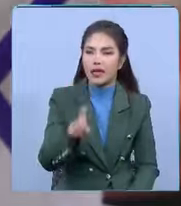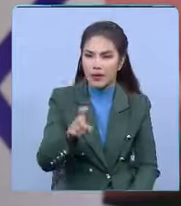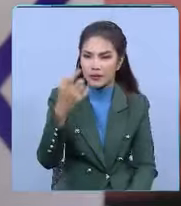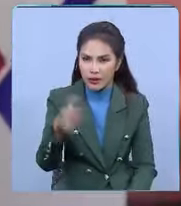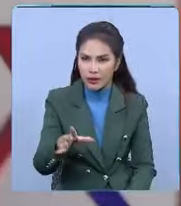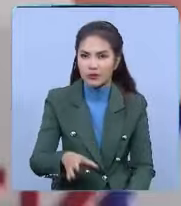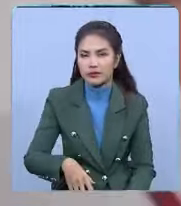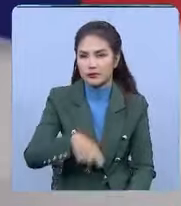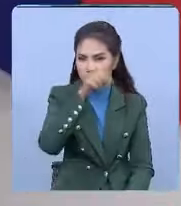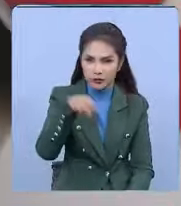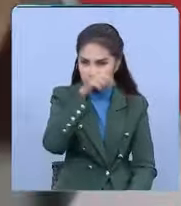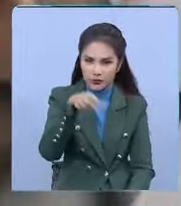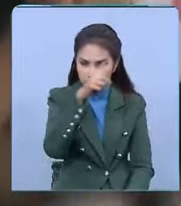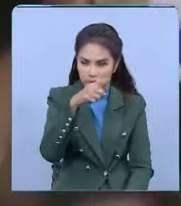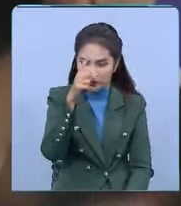ครับ